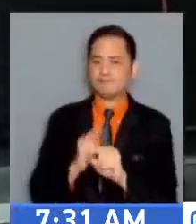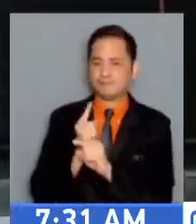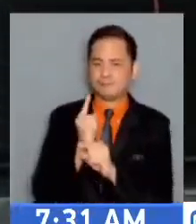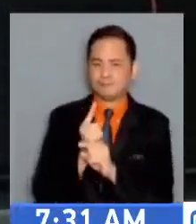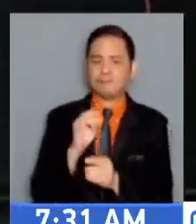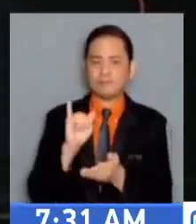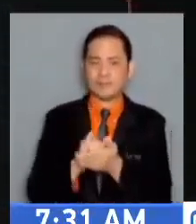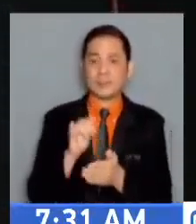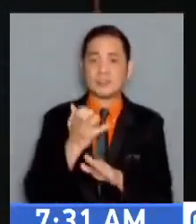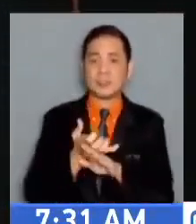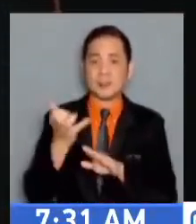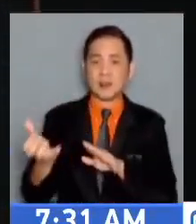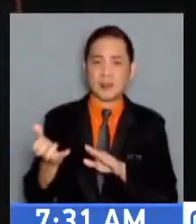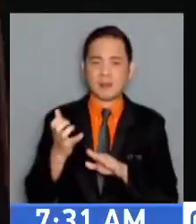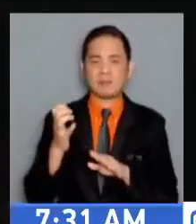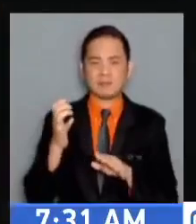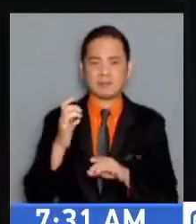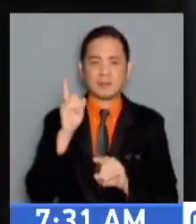na nag-i-invite po na